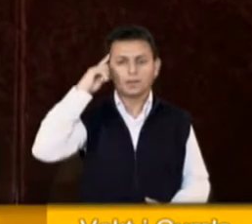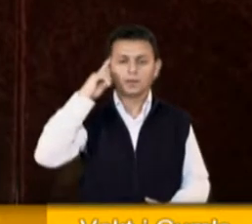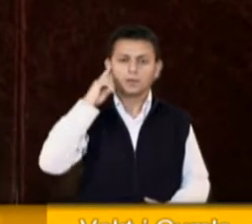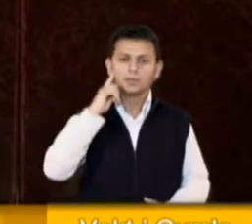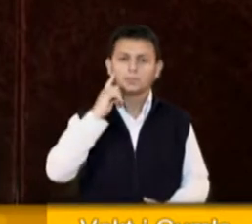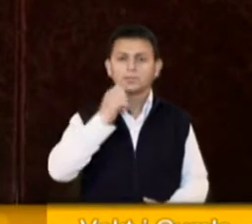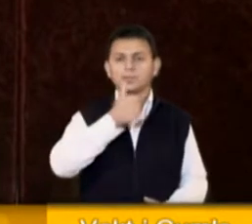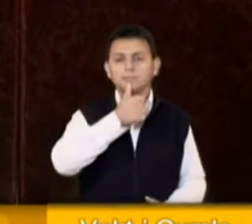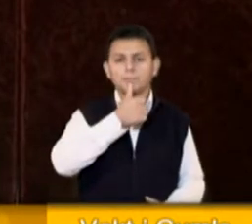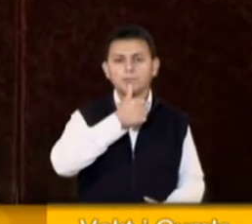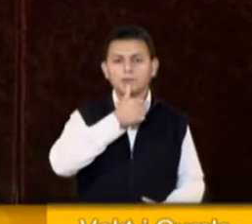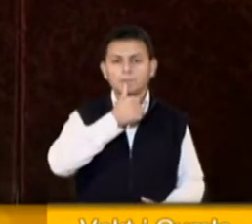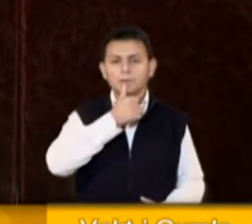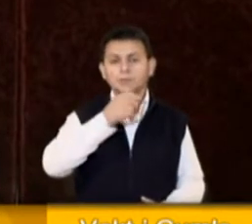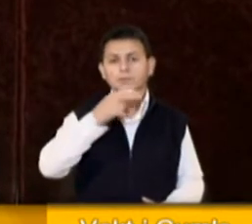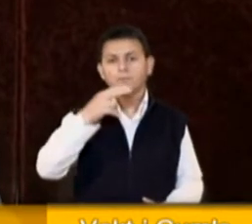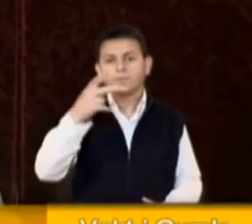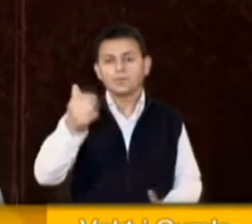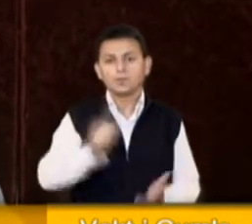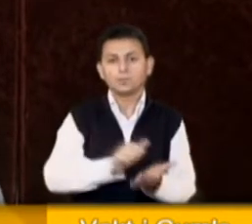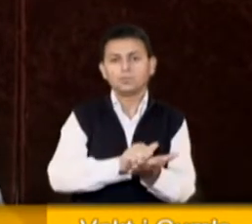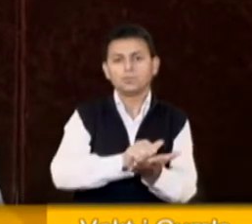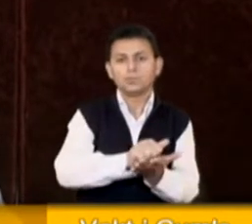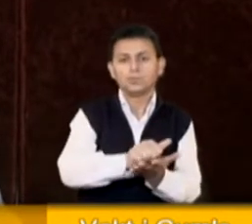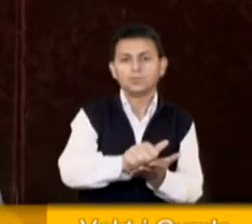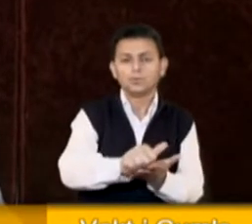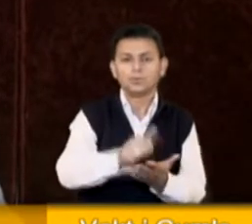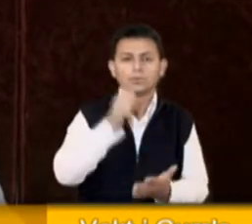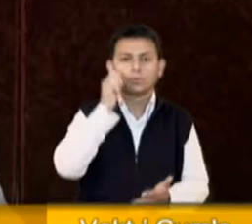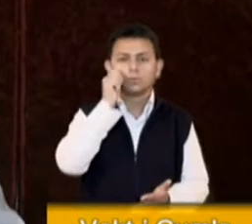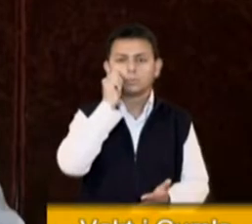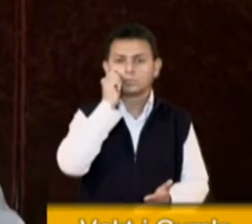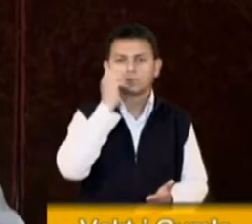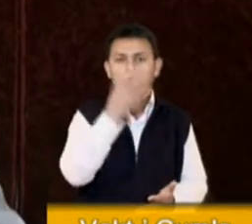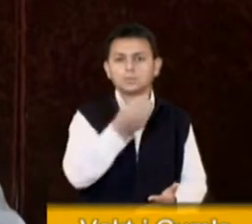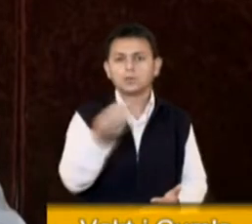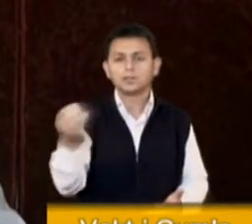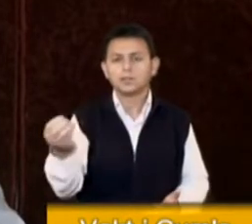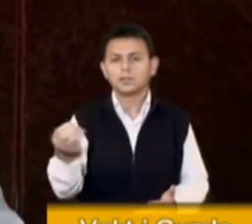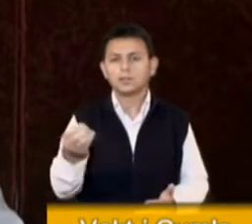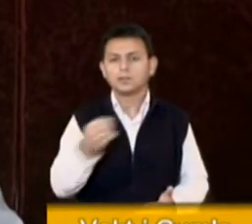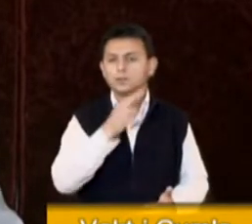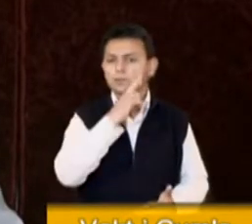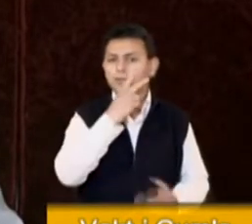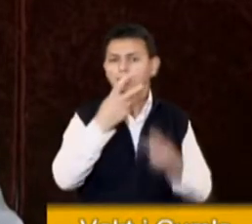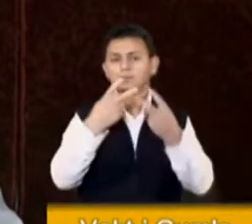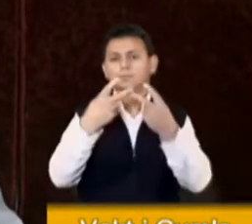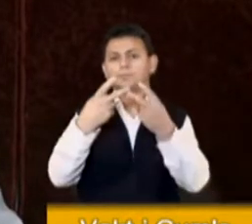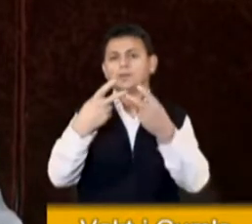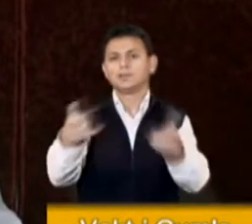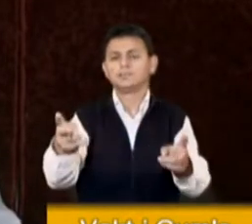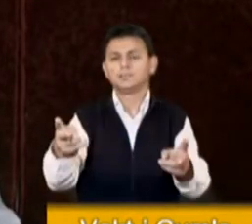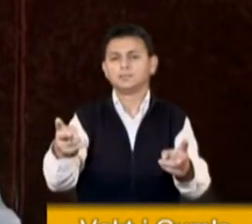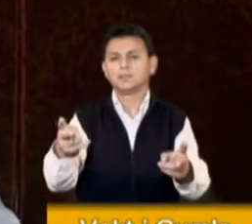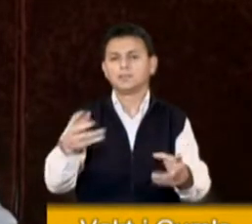li emri ve hlul ukdeten min lisani yefkahu kavli. Rabbi zidni ilmen ve fehmen ve elhikni bis